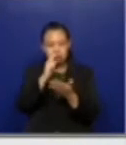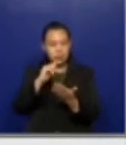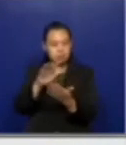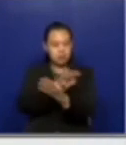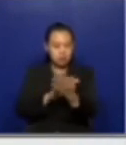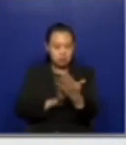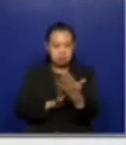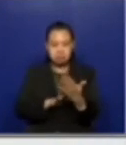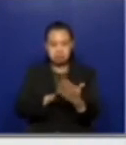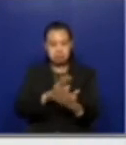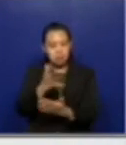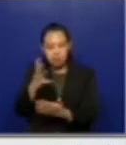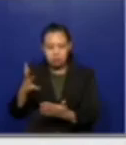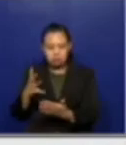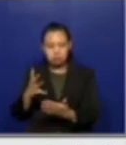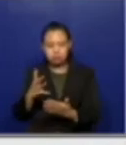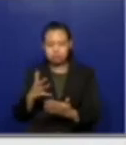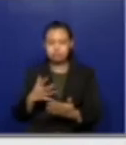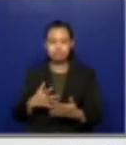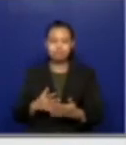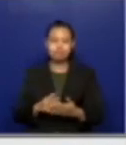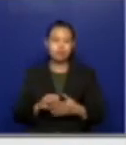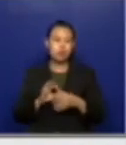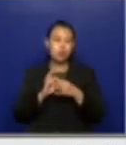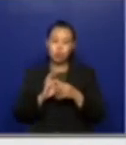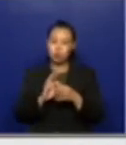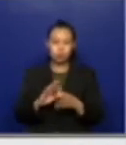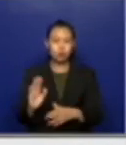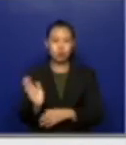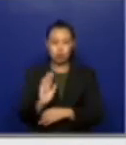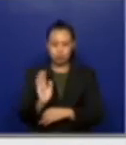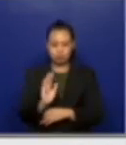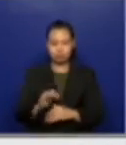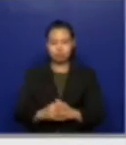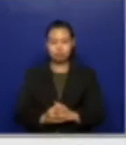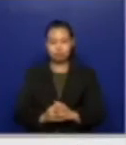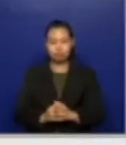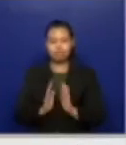ได้ขอขอบคุณครับท่านประธาน ขอบคุณครับต่อไป